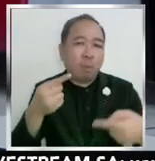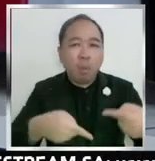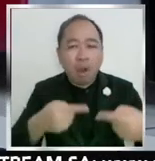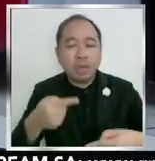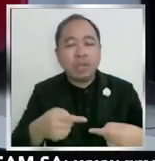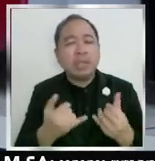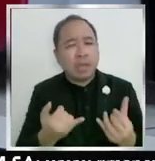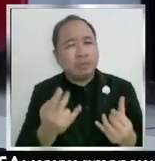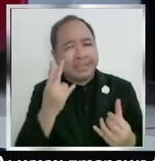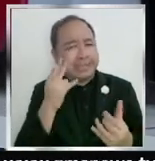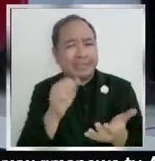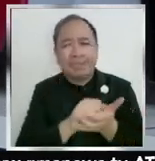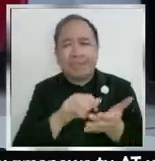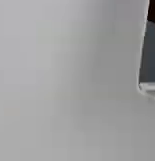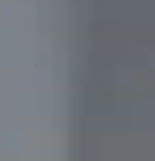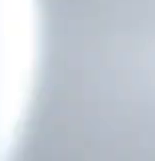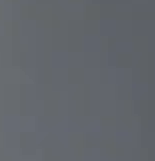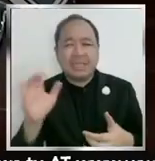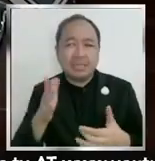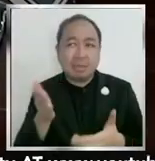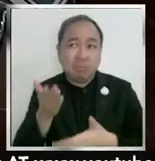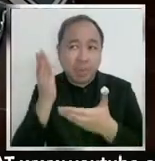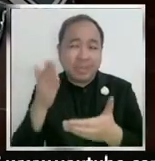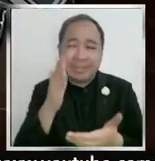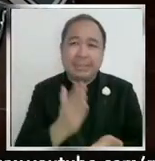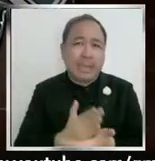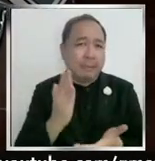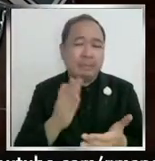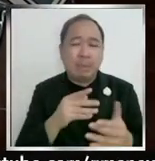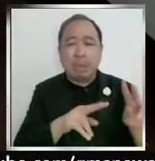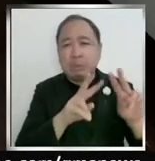Salim Refran at June Veneracion.